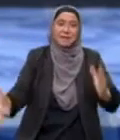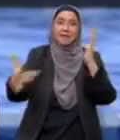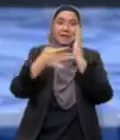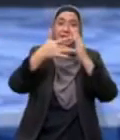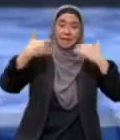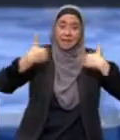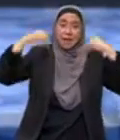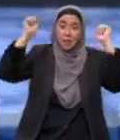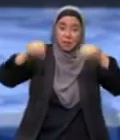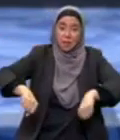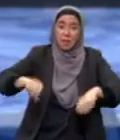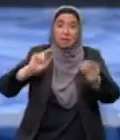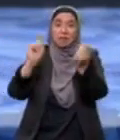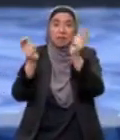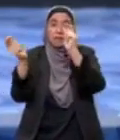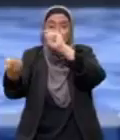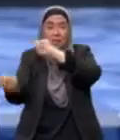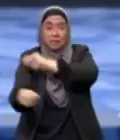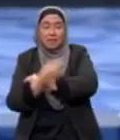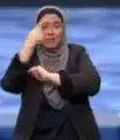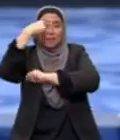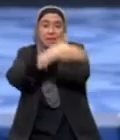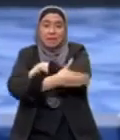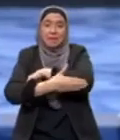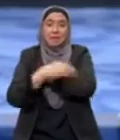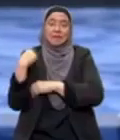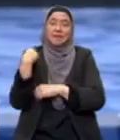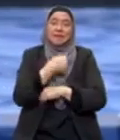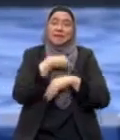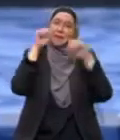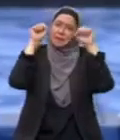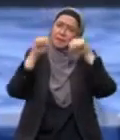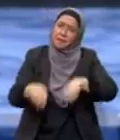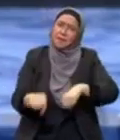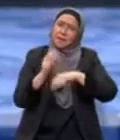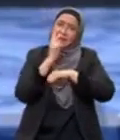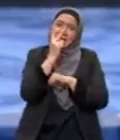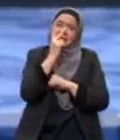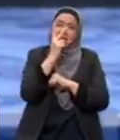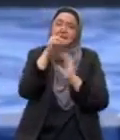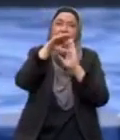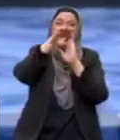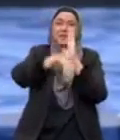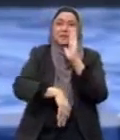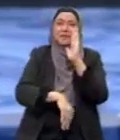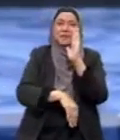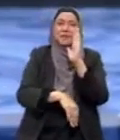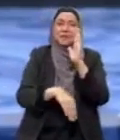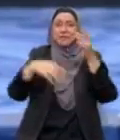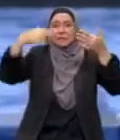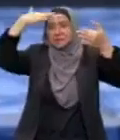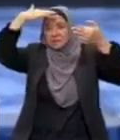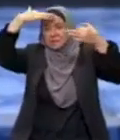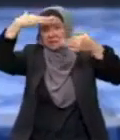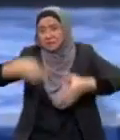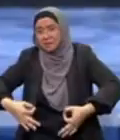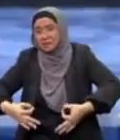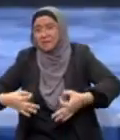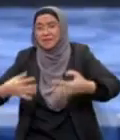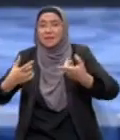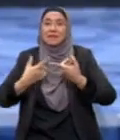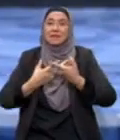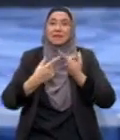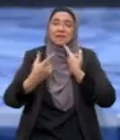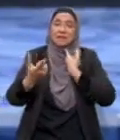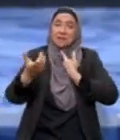membuat perubahan supaya negara kita ni boleh melihat kekurangan kepada keputusan Budi